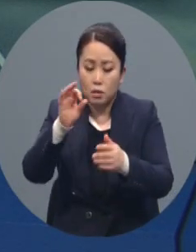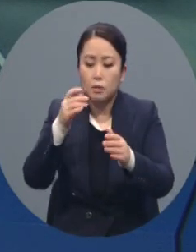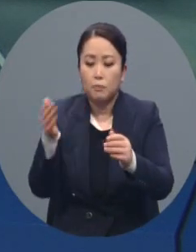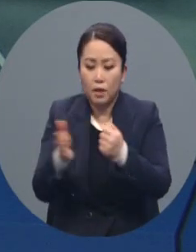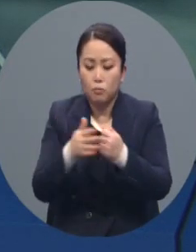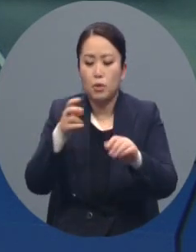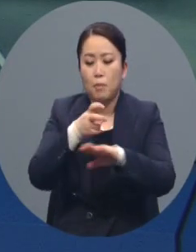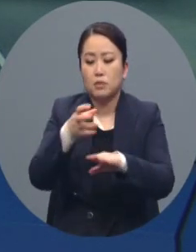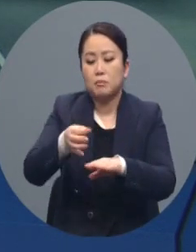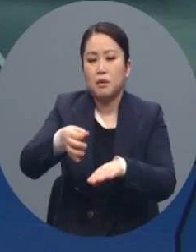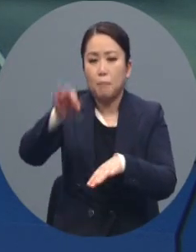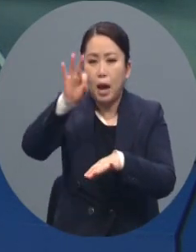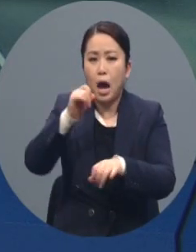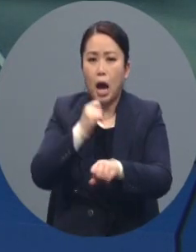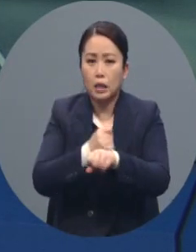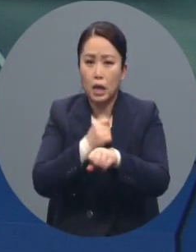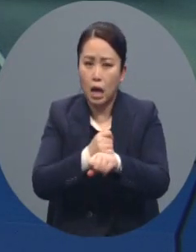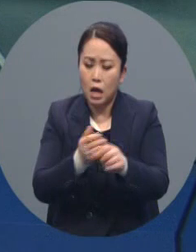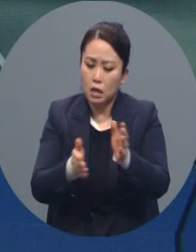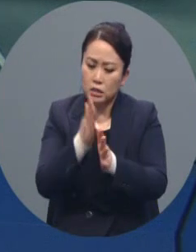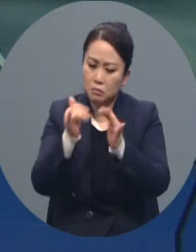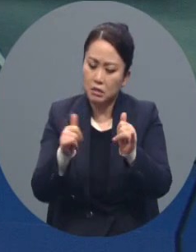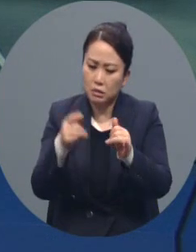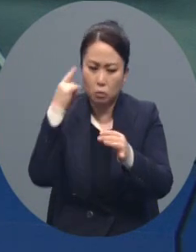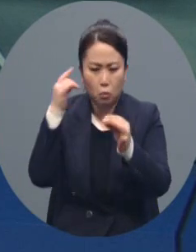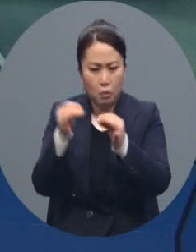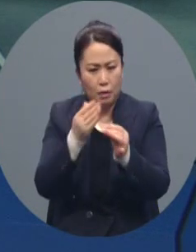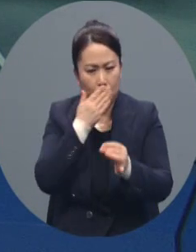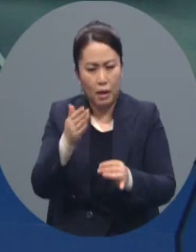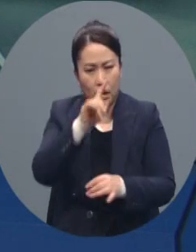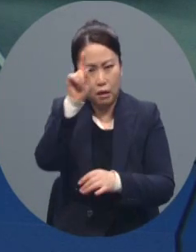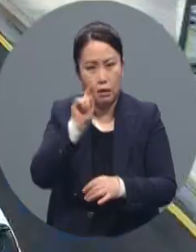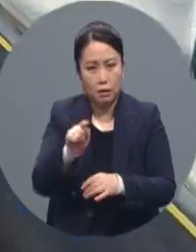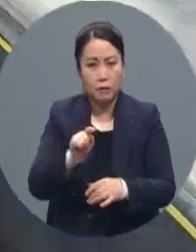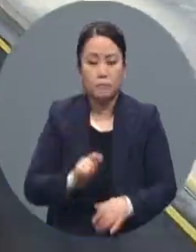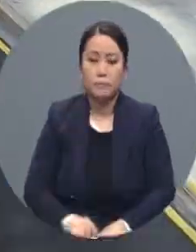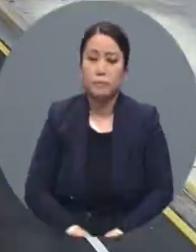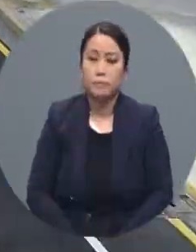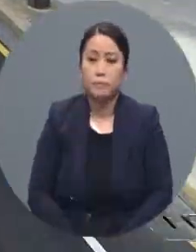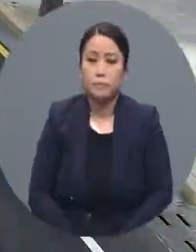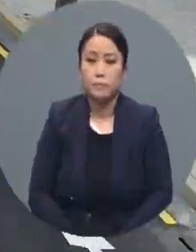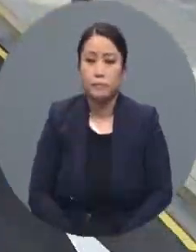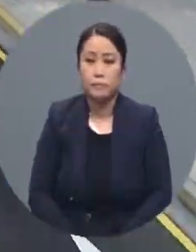있을지 의문입니다. 조민희 기자가 보도합니다.